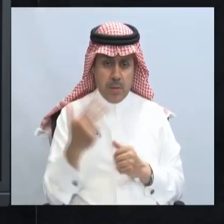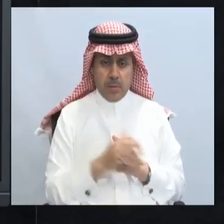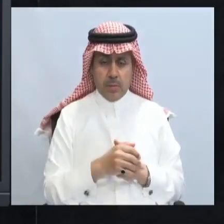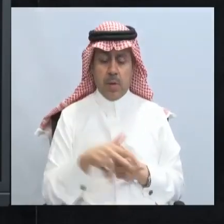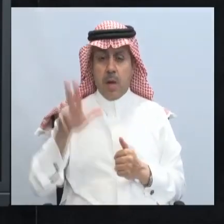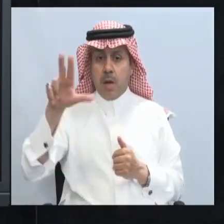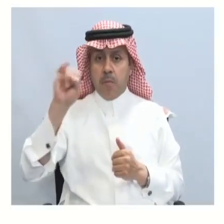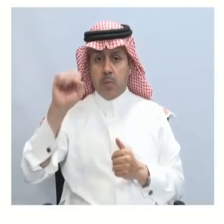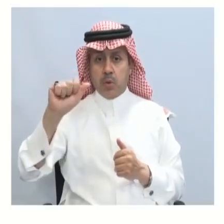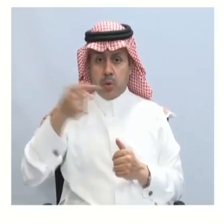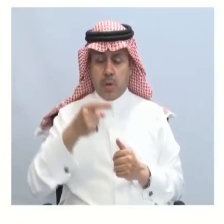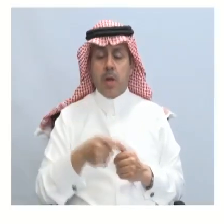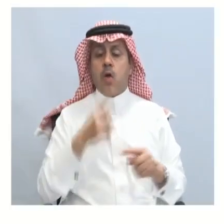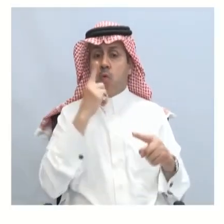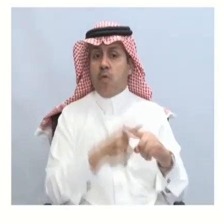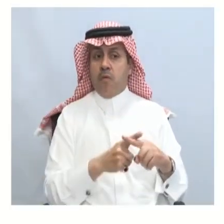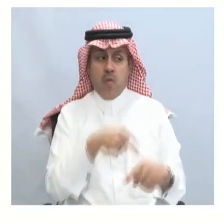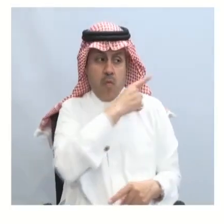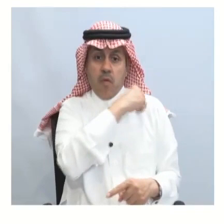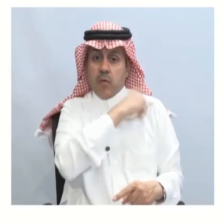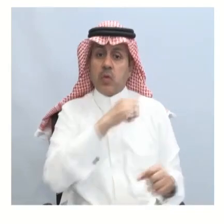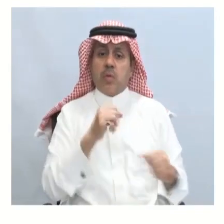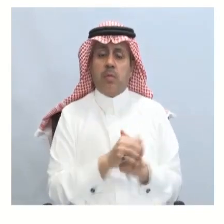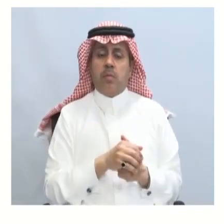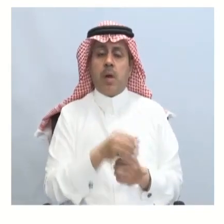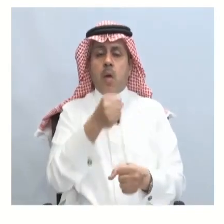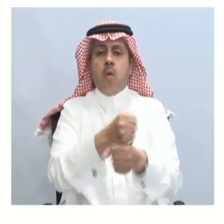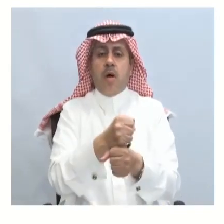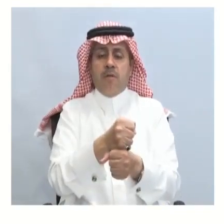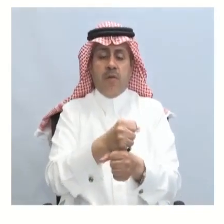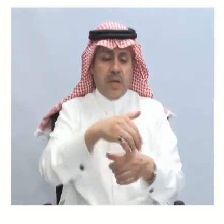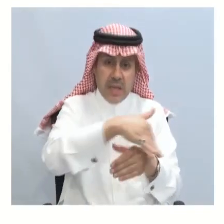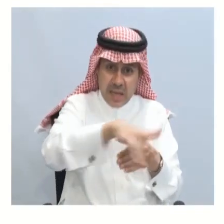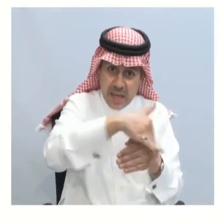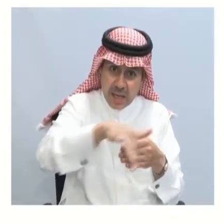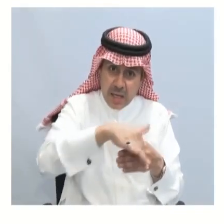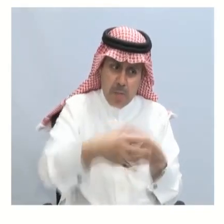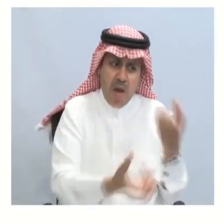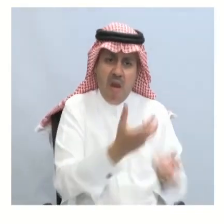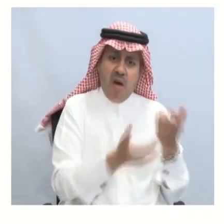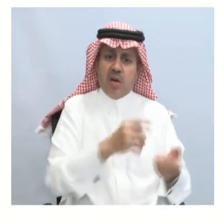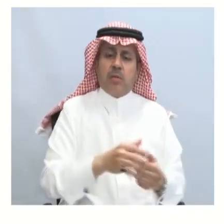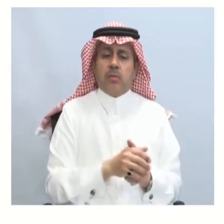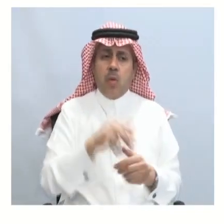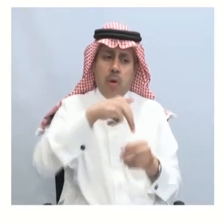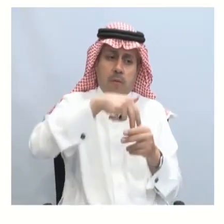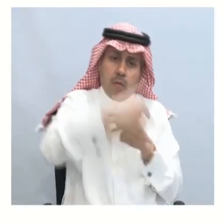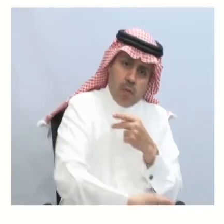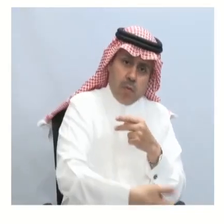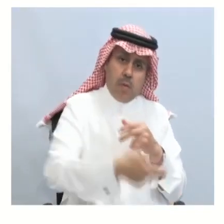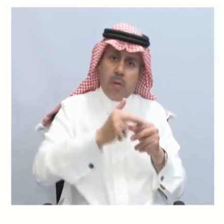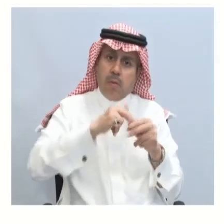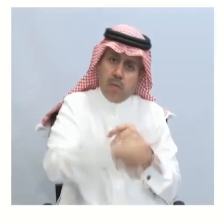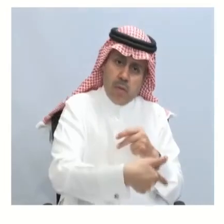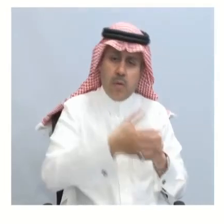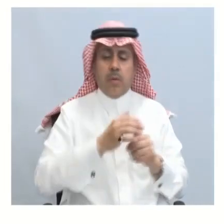على الكفر والفسوق كالوا على شفير جهنم يوشك ان يقع ان يقع فيه الله